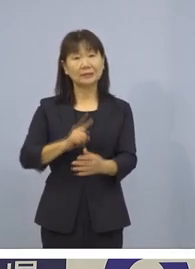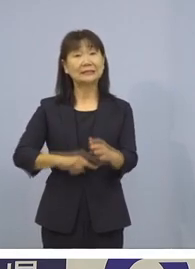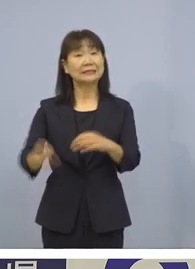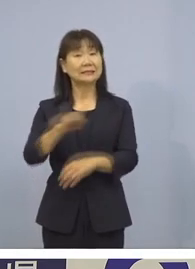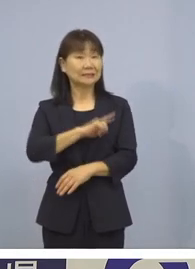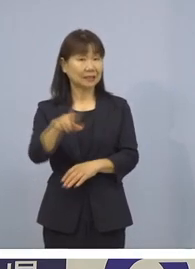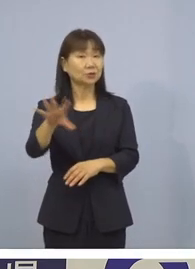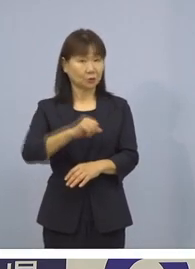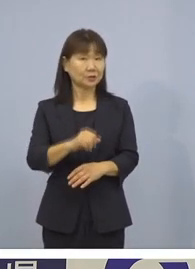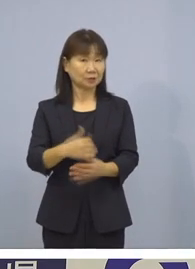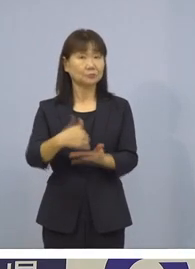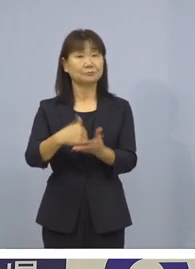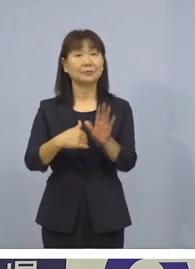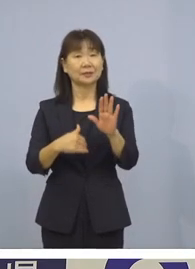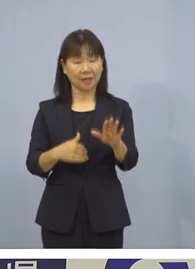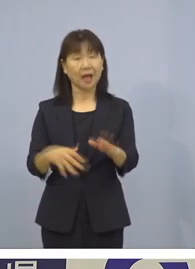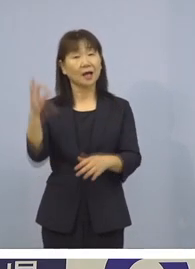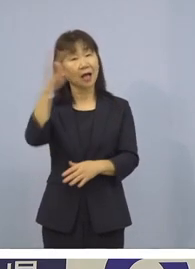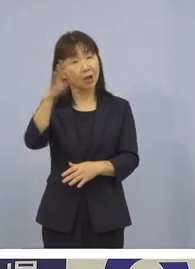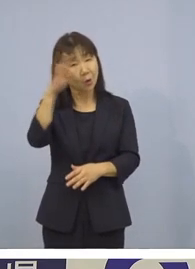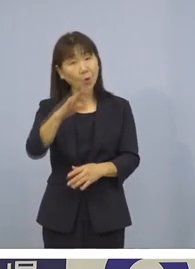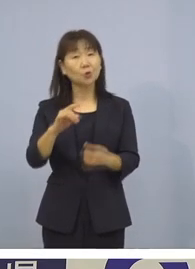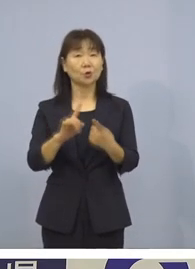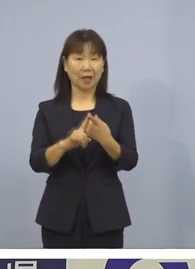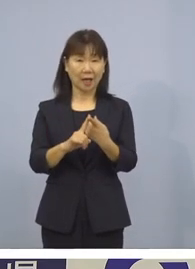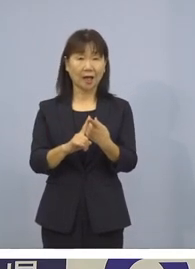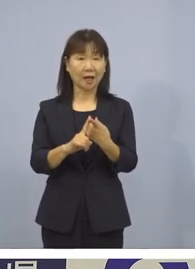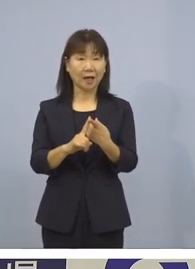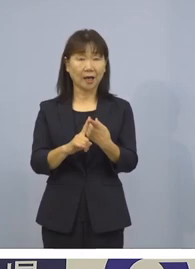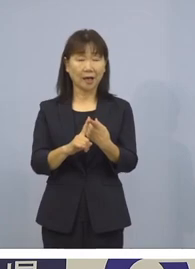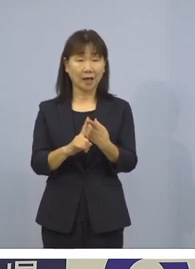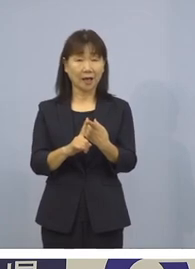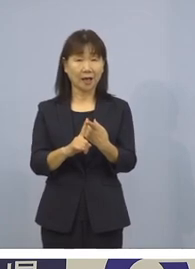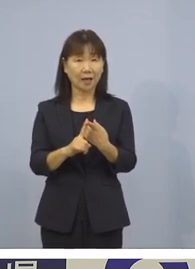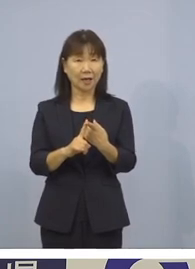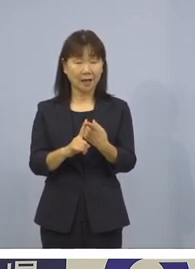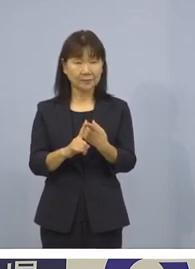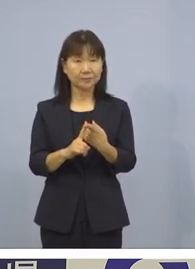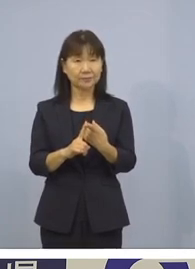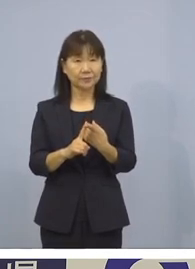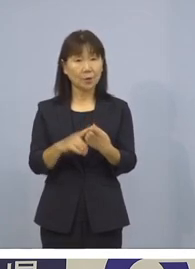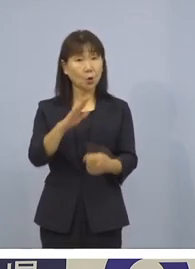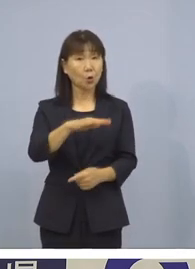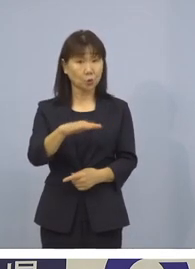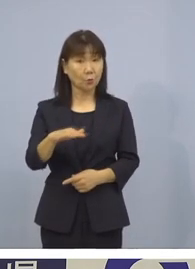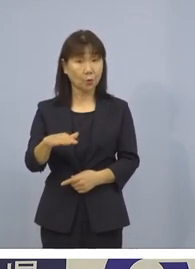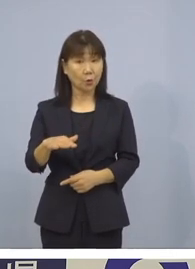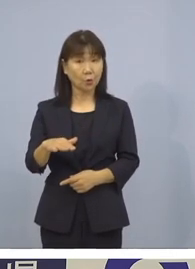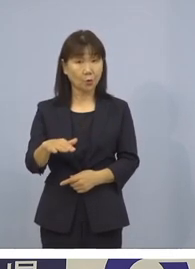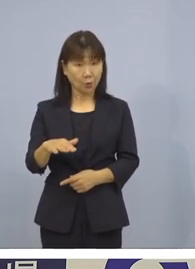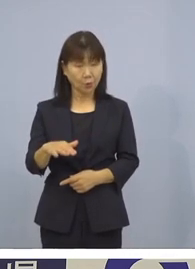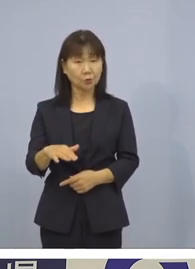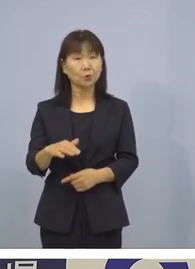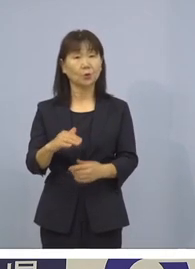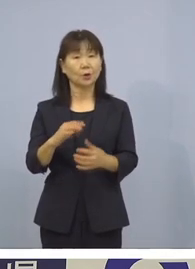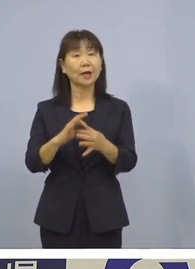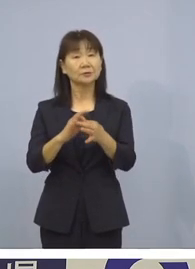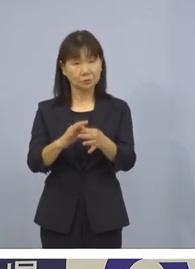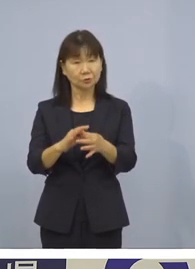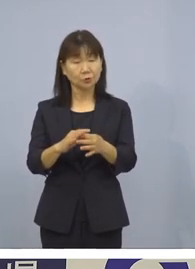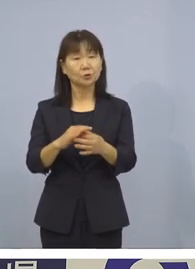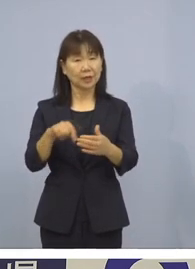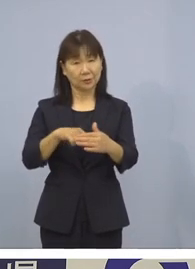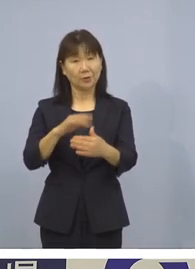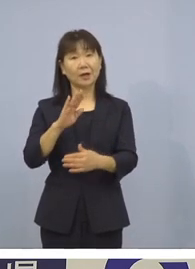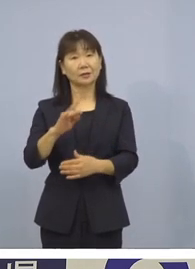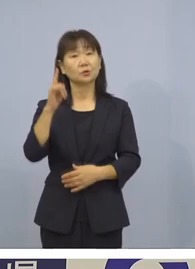ると観光政策とか、まあ、知事が前以前からおっしゃられているあの子どもの環境整備とかそういったことがあったと思いますけ